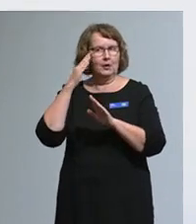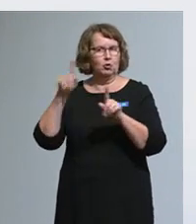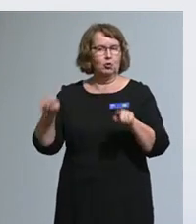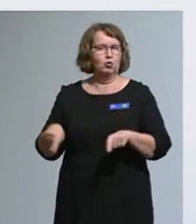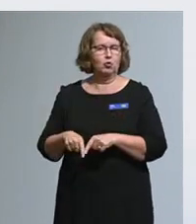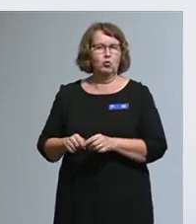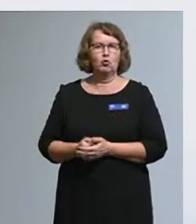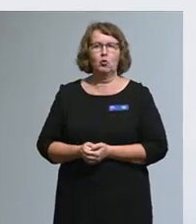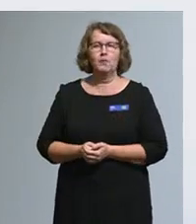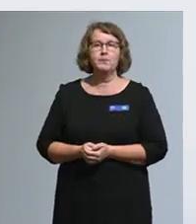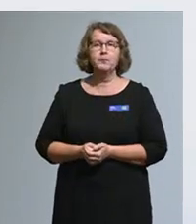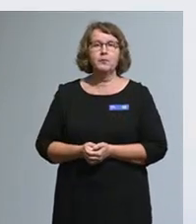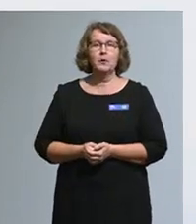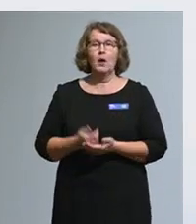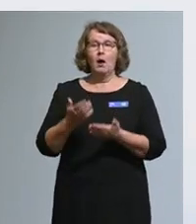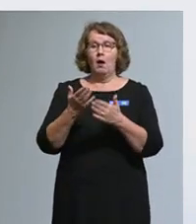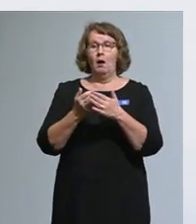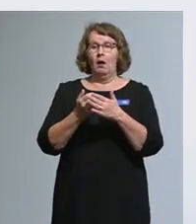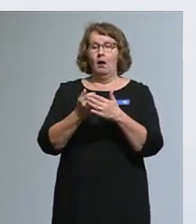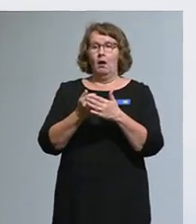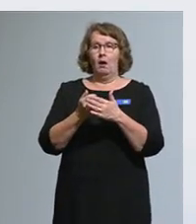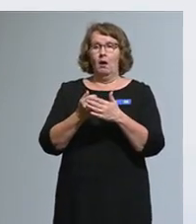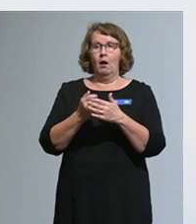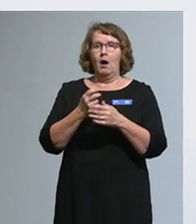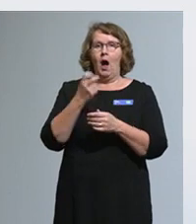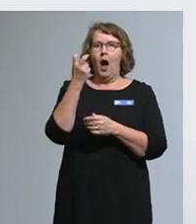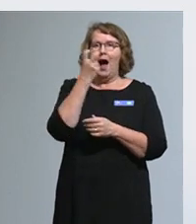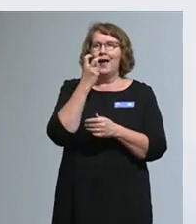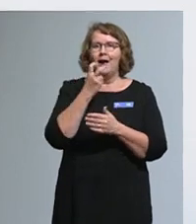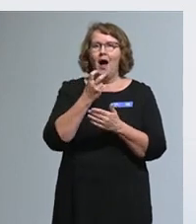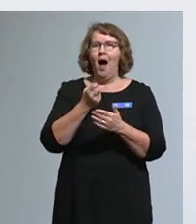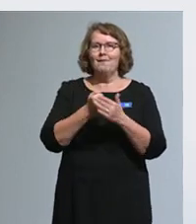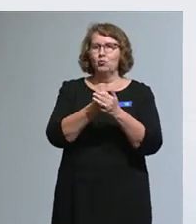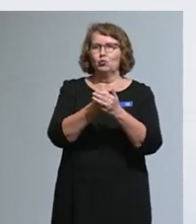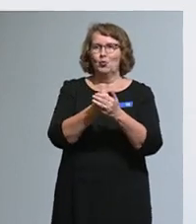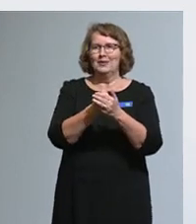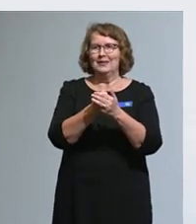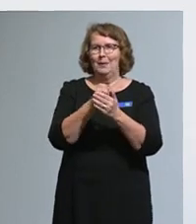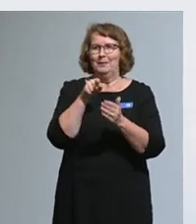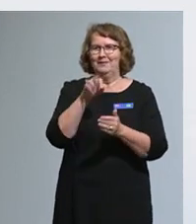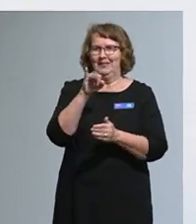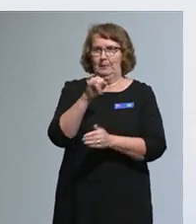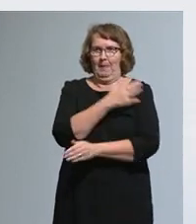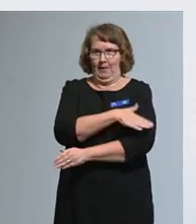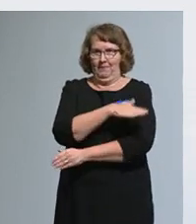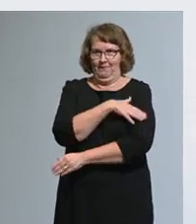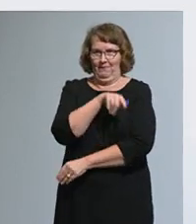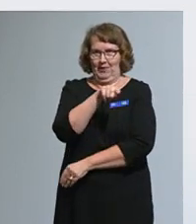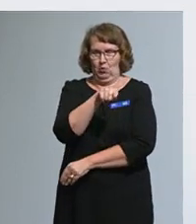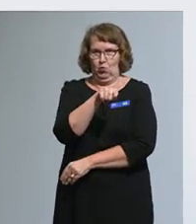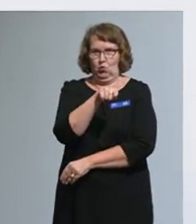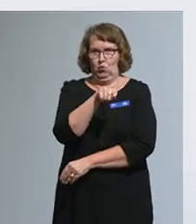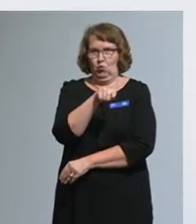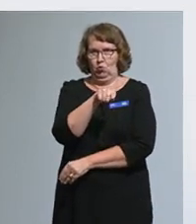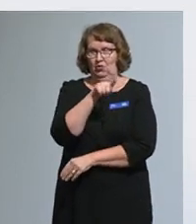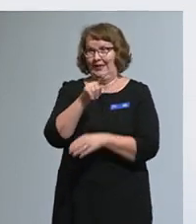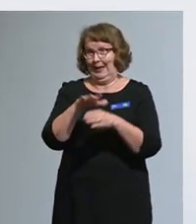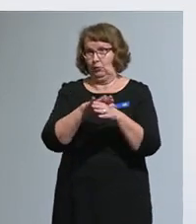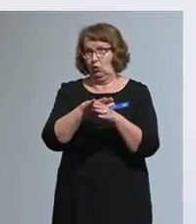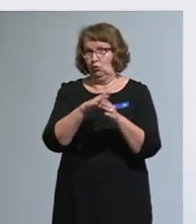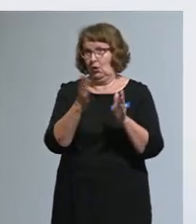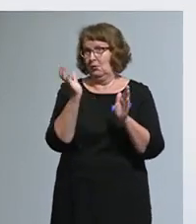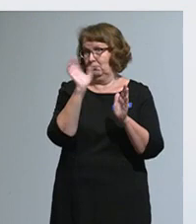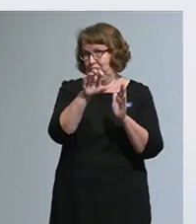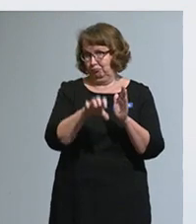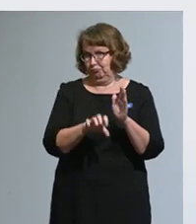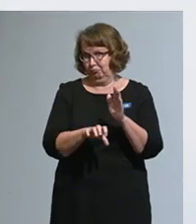Meillä on tämä hae avustuksia -palvelu, johon tämä tietenkin käytännössä sitten sinne tulee